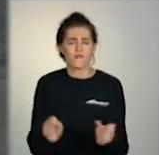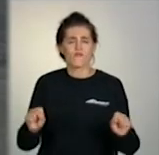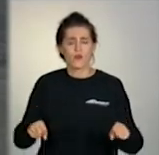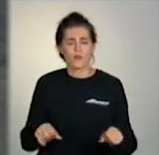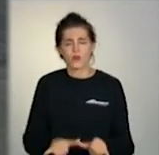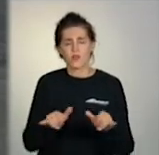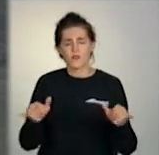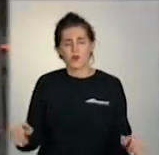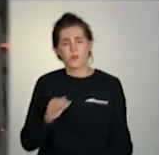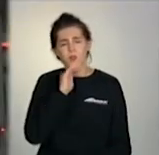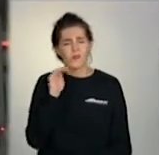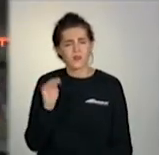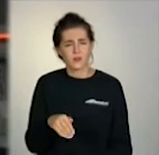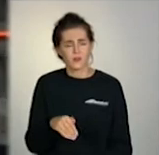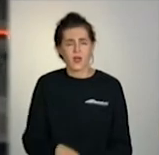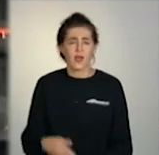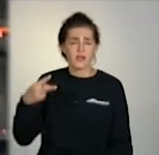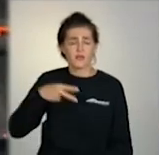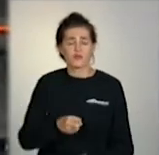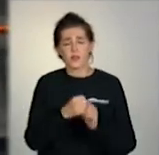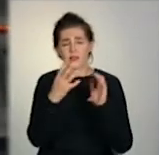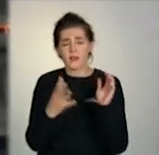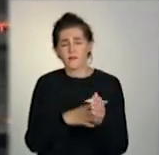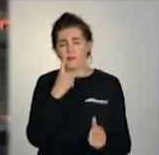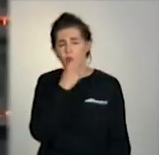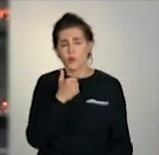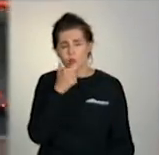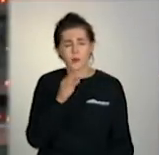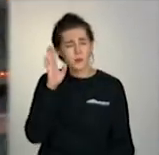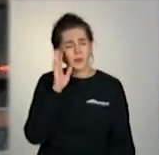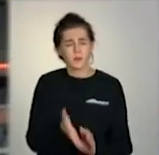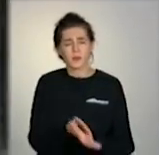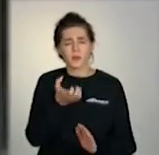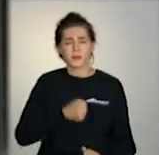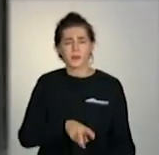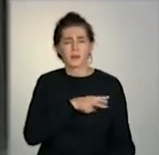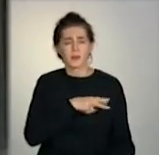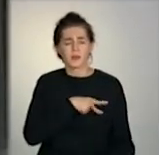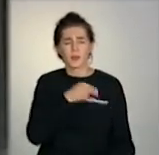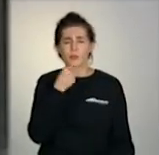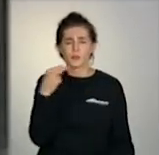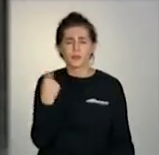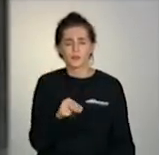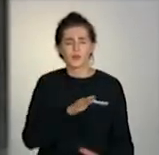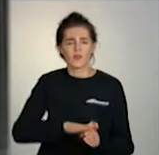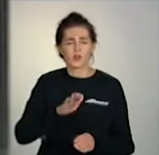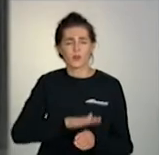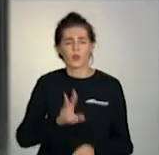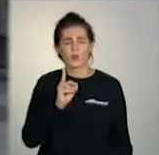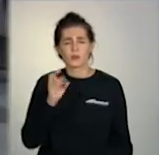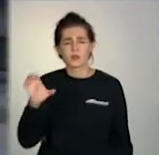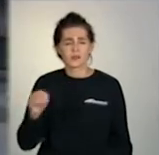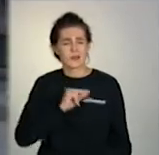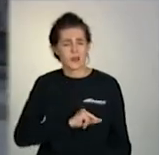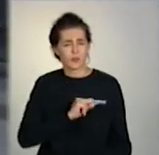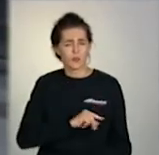розвиватися професіонально. У 2019-му Святослав отримав нагороду за якісне виконання коксових робіт. Колеги